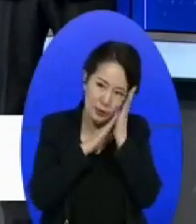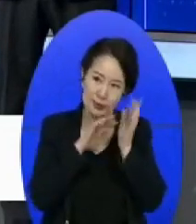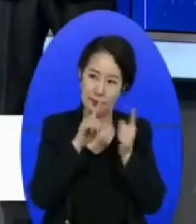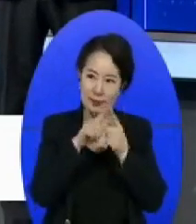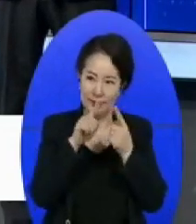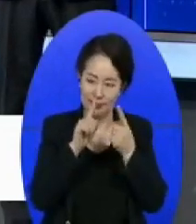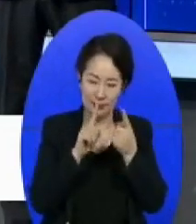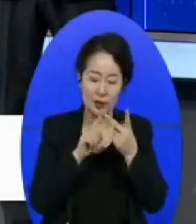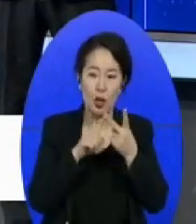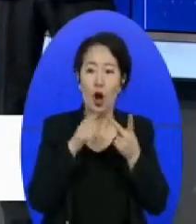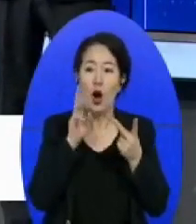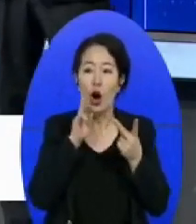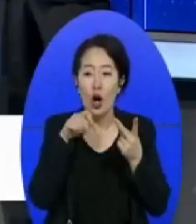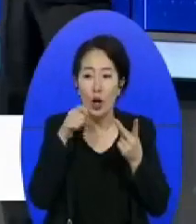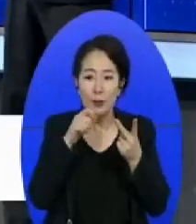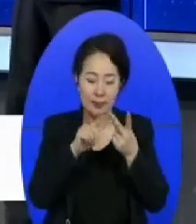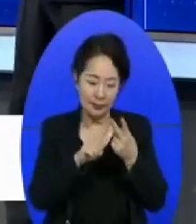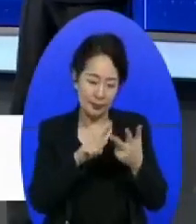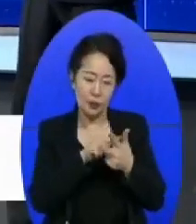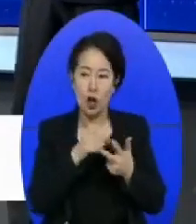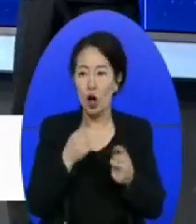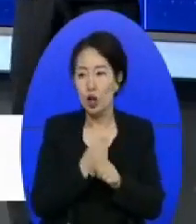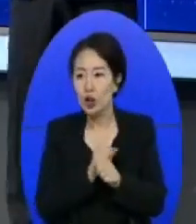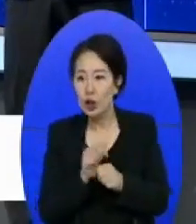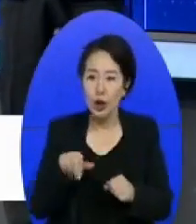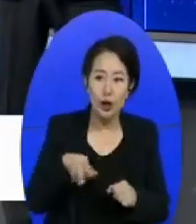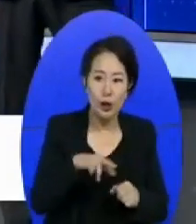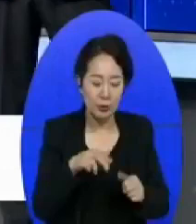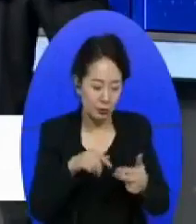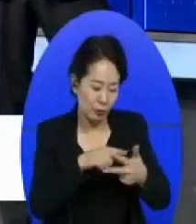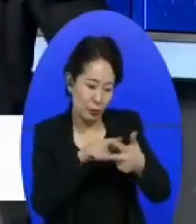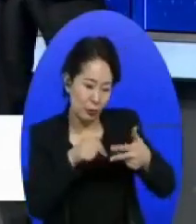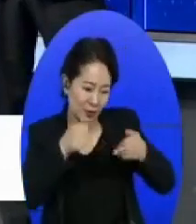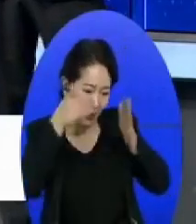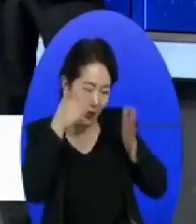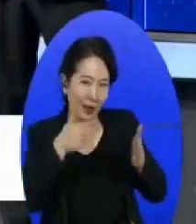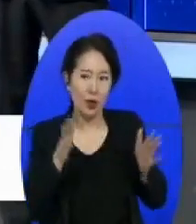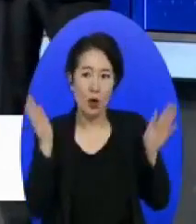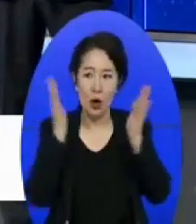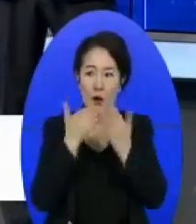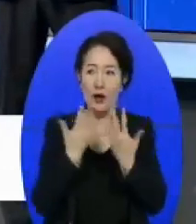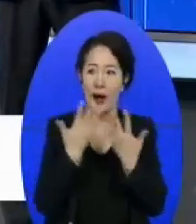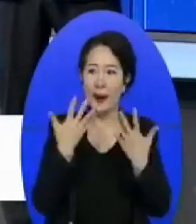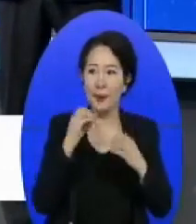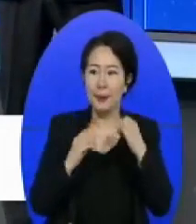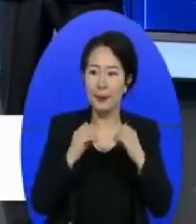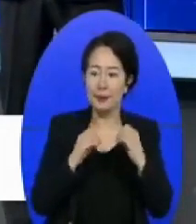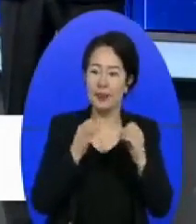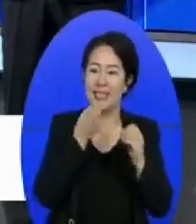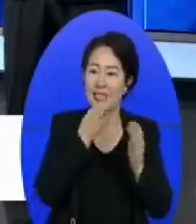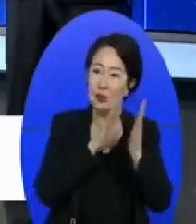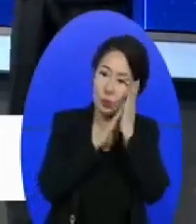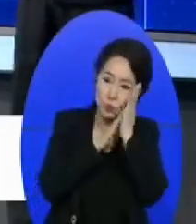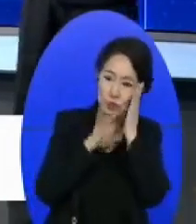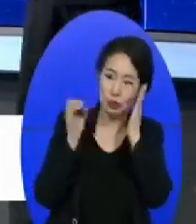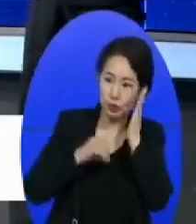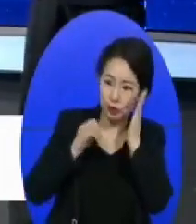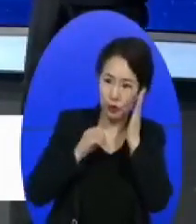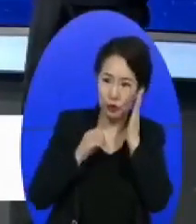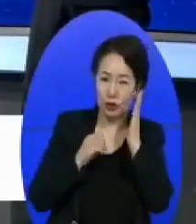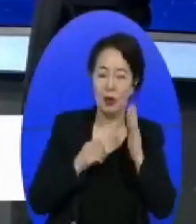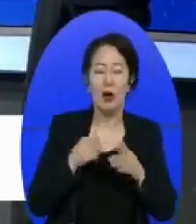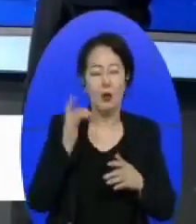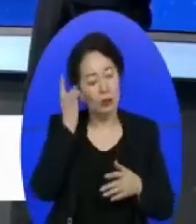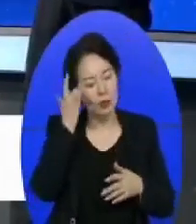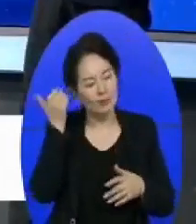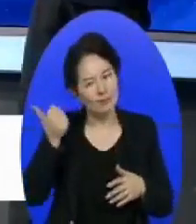хөдөлгөөнийг анхаарах ёстой. Тэгэхээр нойрны хувьд яах хэвээр вэ гэхээр хүүхдүүд маань 10 цаг гэхэд унтсан байх хэвээр байдаг юм байна. Тийм ингэж хангалттай нойроо